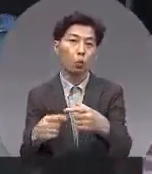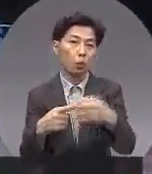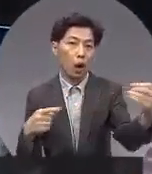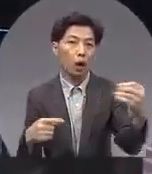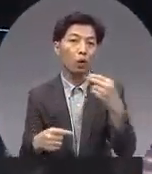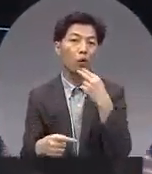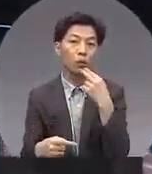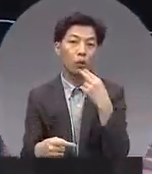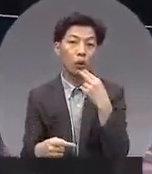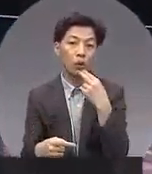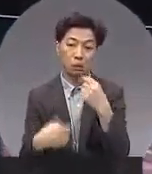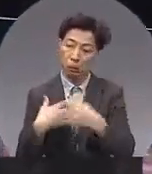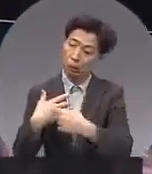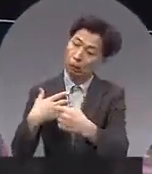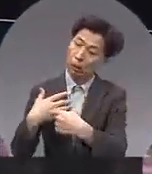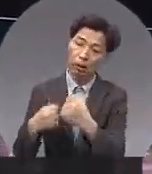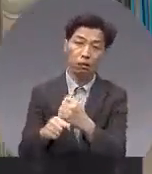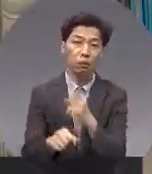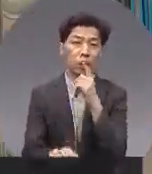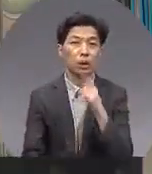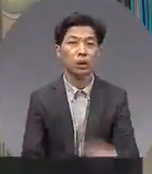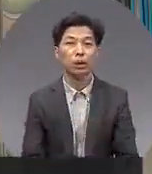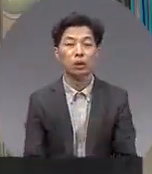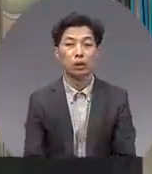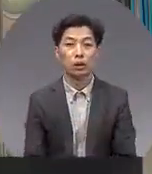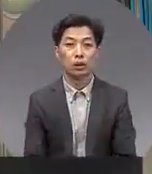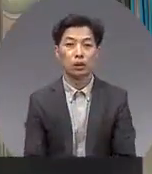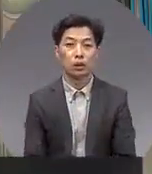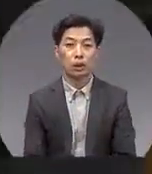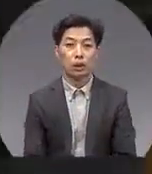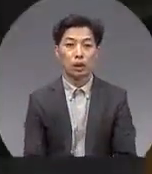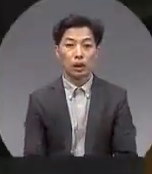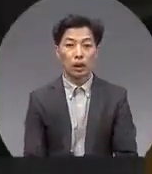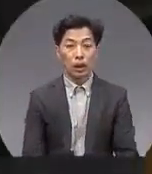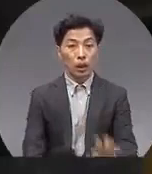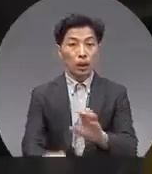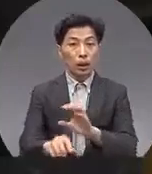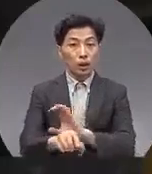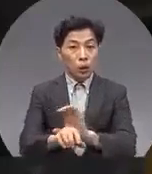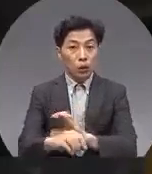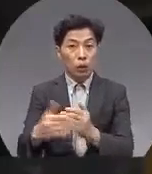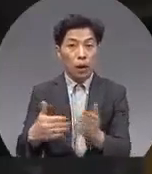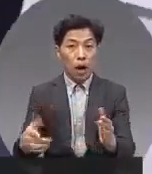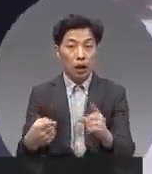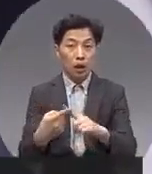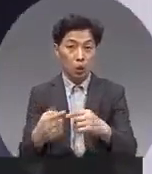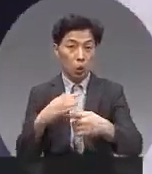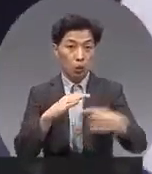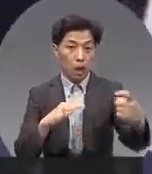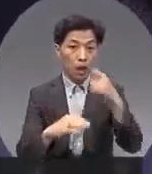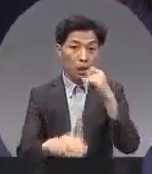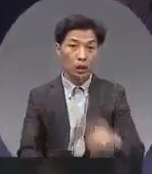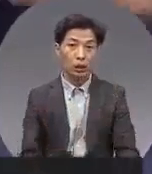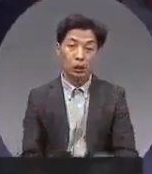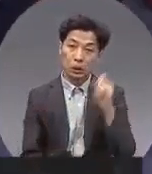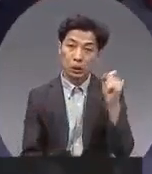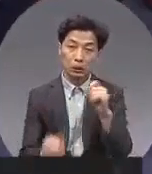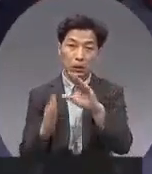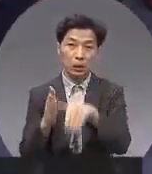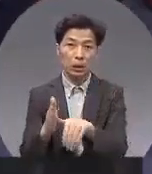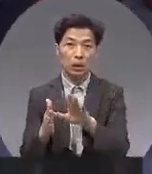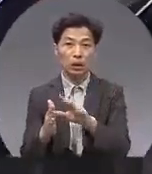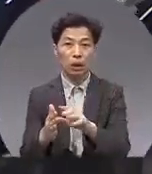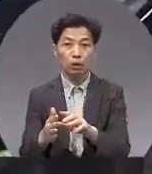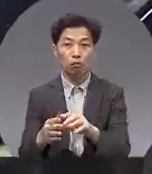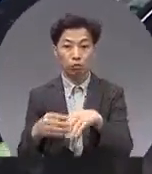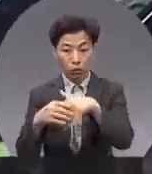노려 계산한 척만 했습니다. PC방도 털렸습니다. 주인이 자리를 비운 새벽 시간에 금고에